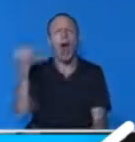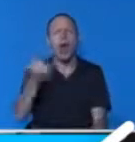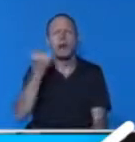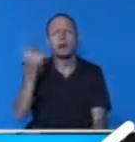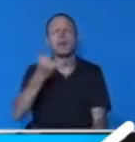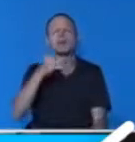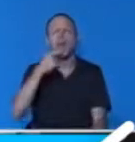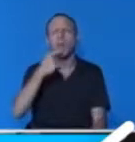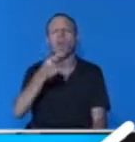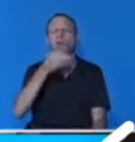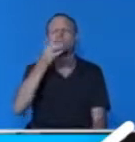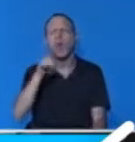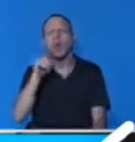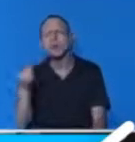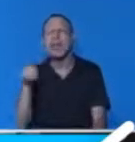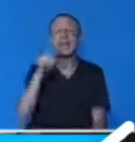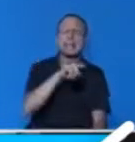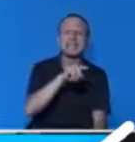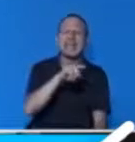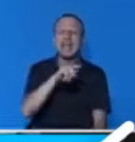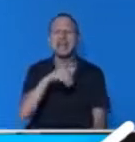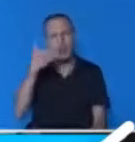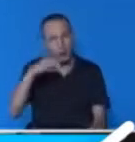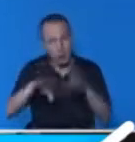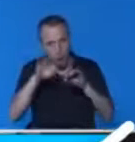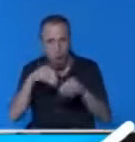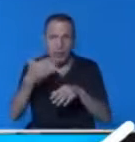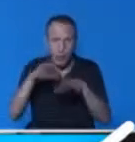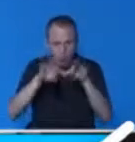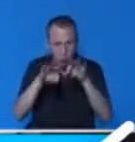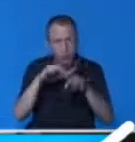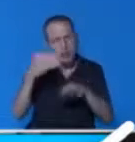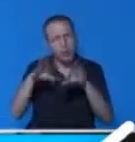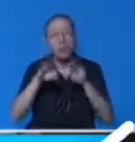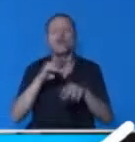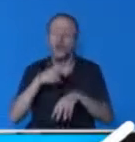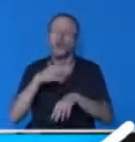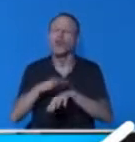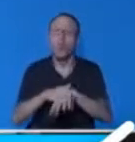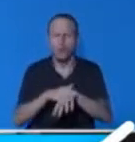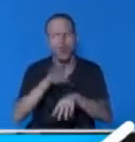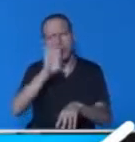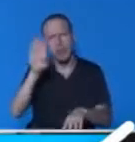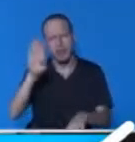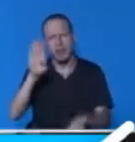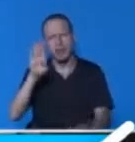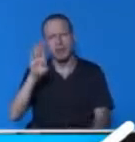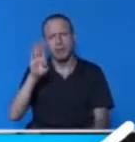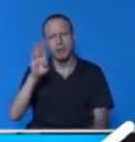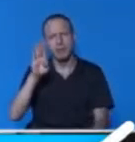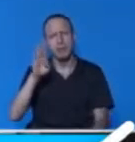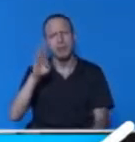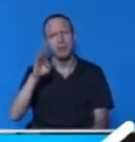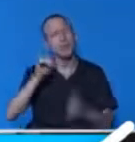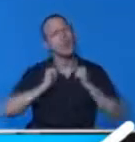ושאלו זה את זה, זו את זו, אז יהיו בחירות, אז יהיו בחירות, אז יהיו בחירות. יש איזו תחושה שנתניהו,